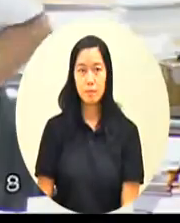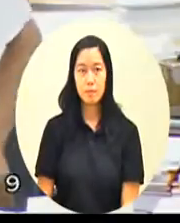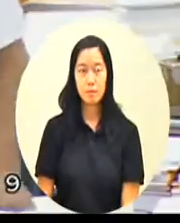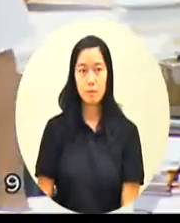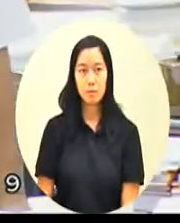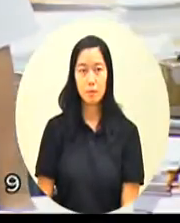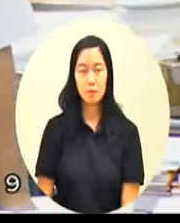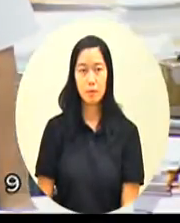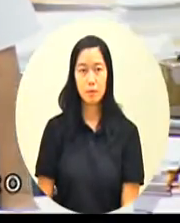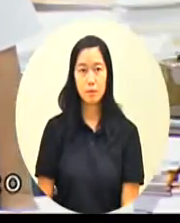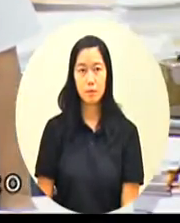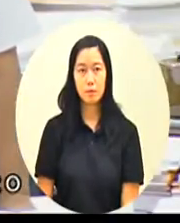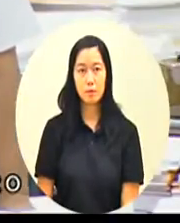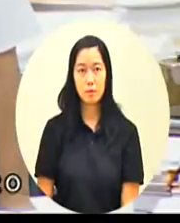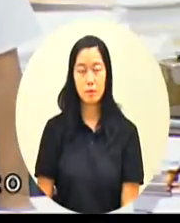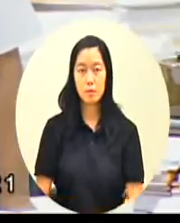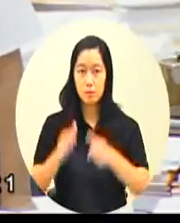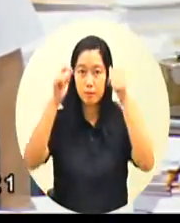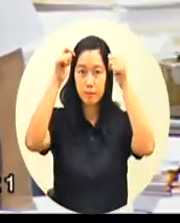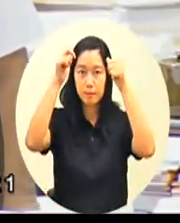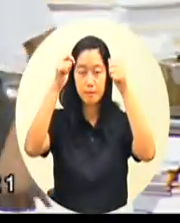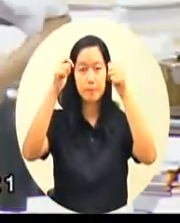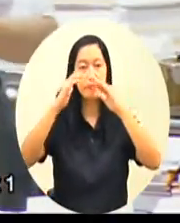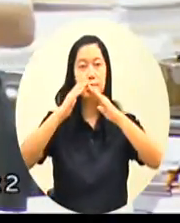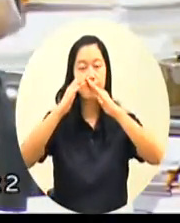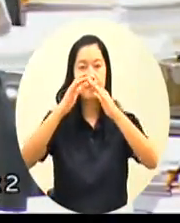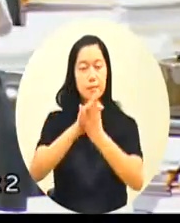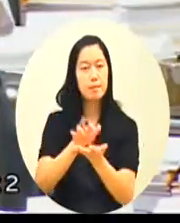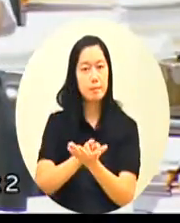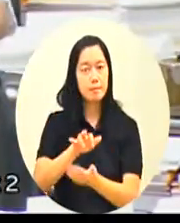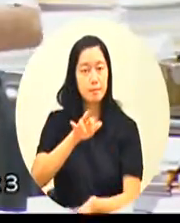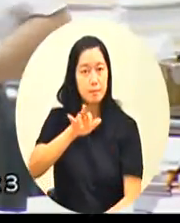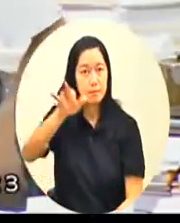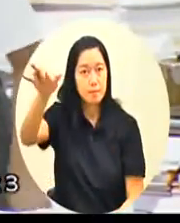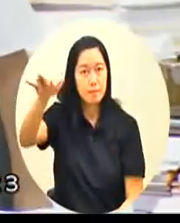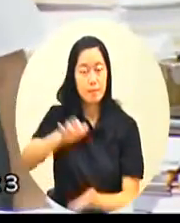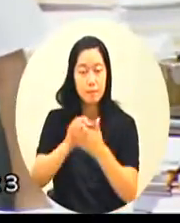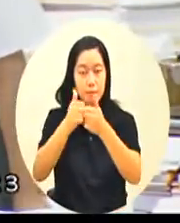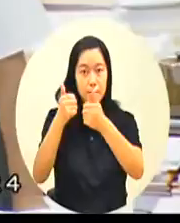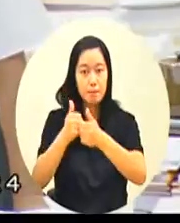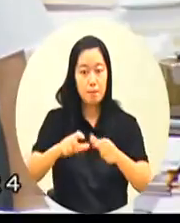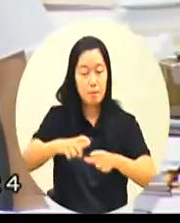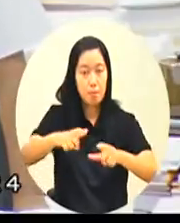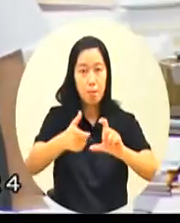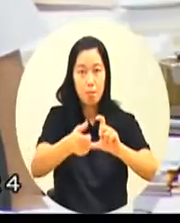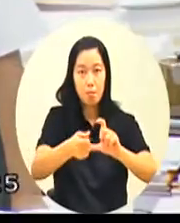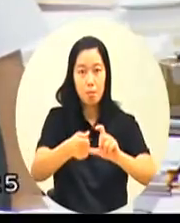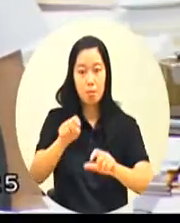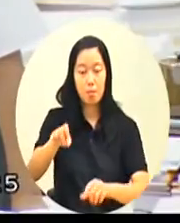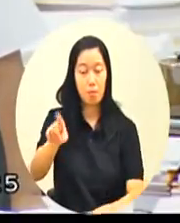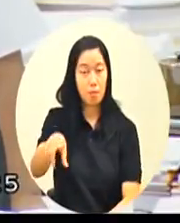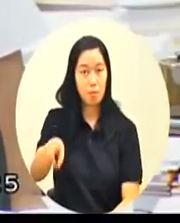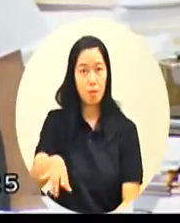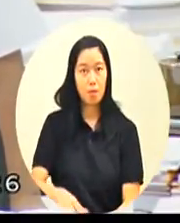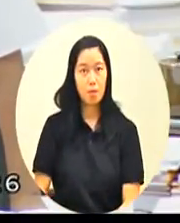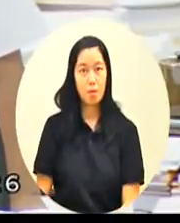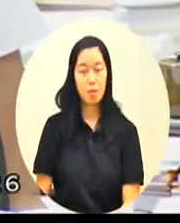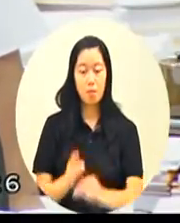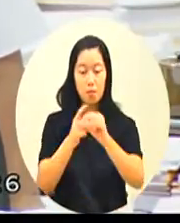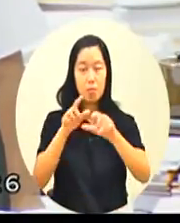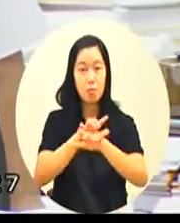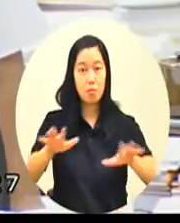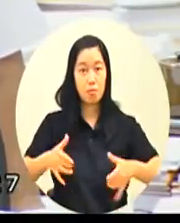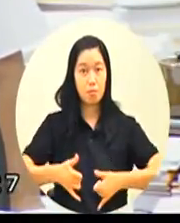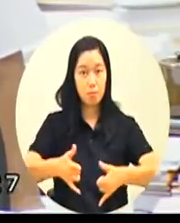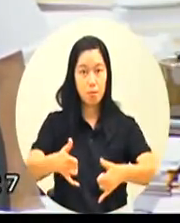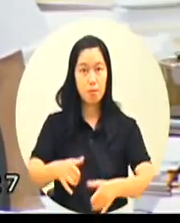关高雄航空货运园区的这个地方，那这个地方是位在中安路，也就